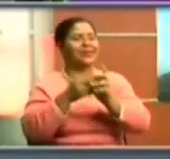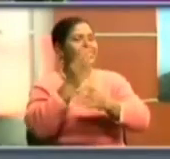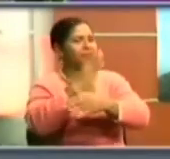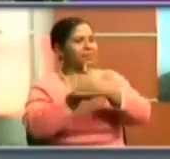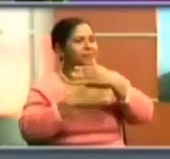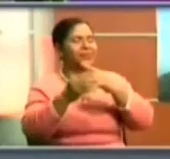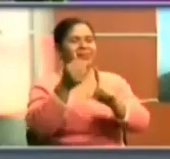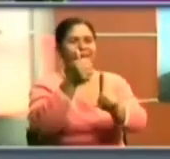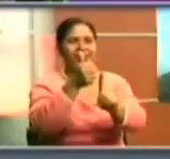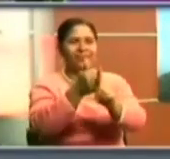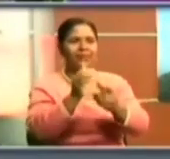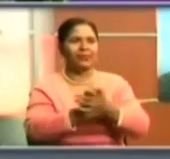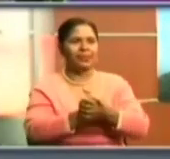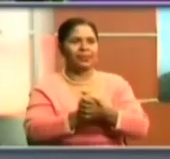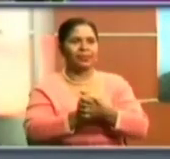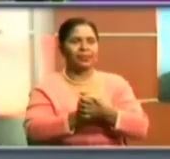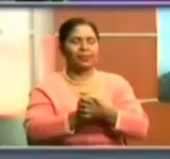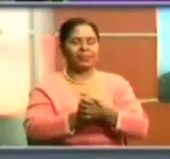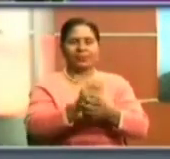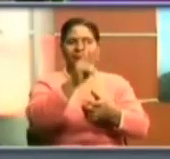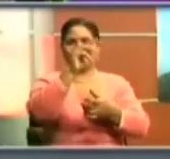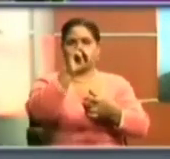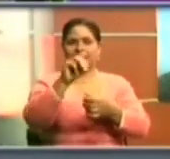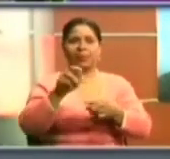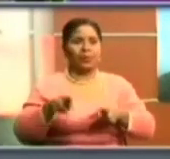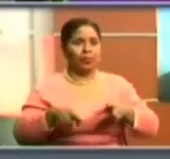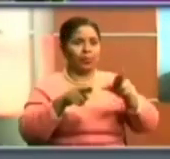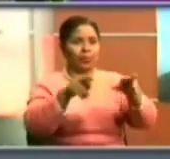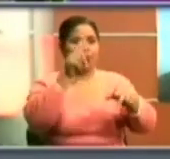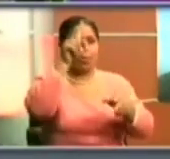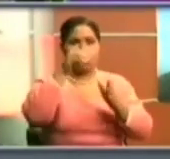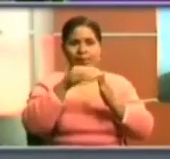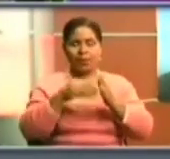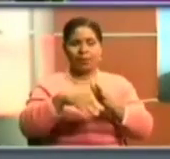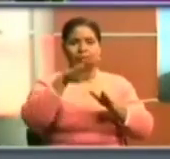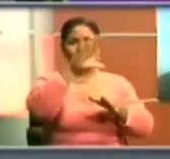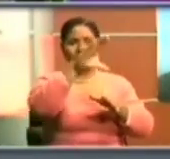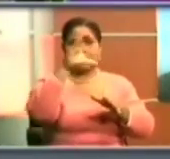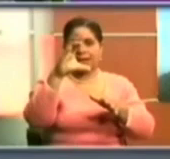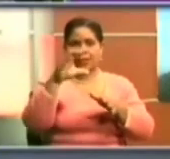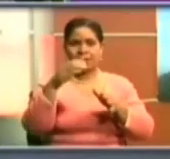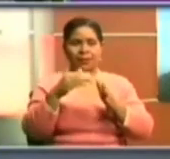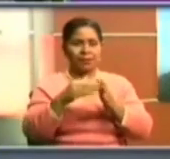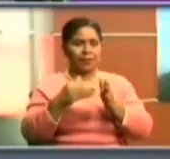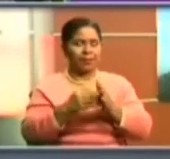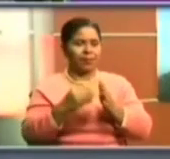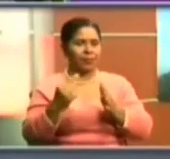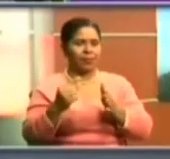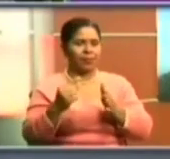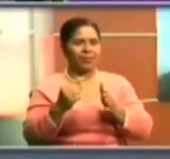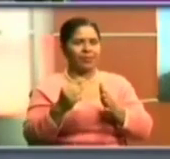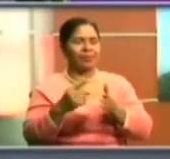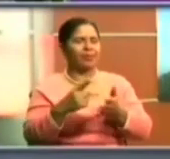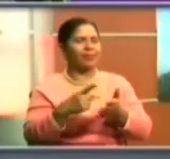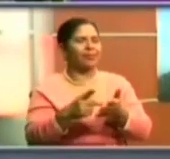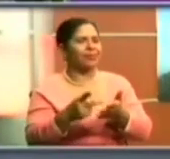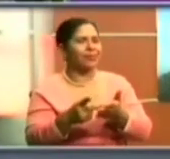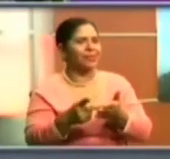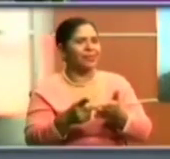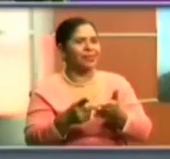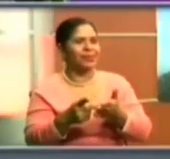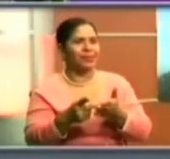C'est la même lié. L'on kilomètre à se quitté 1 million 500 000, descend à 100 000. C'est la